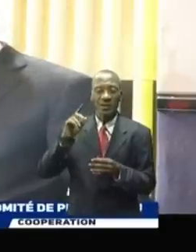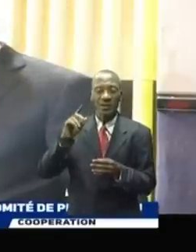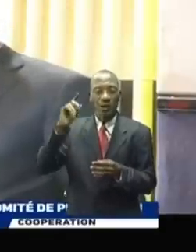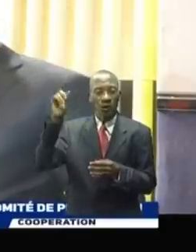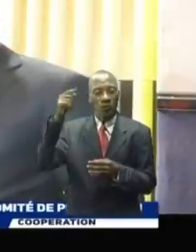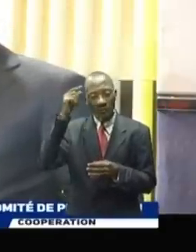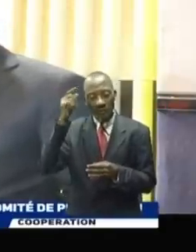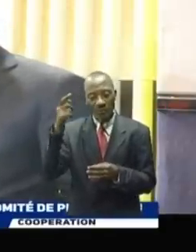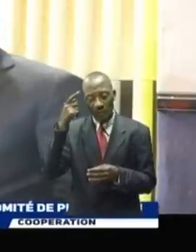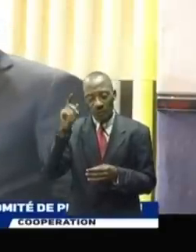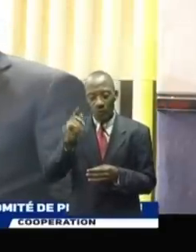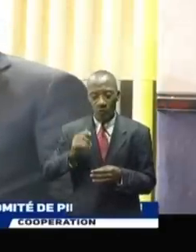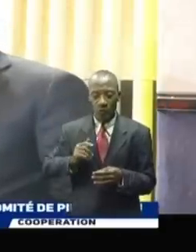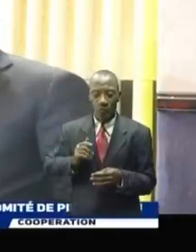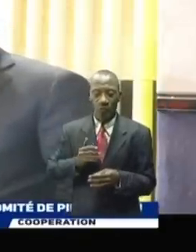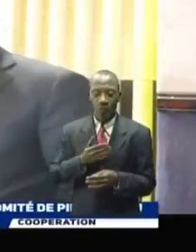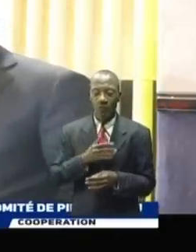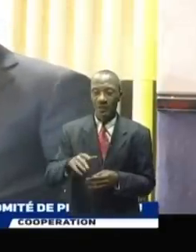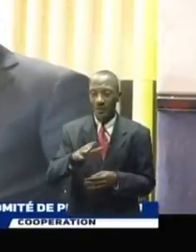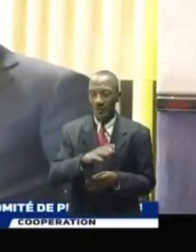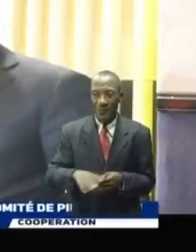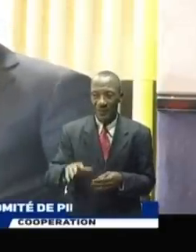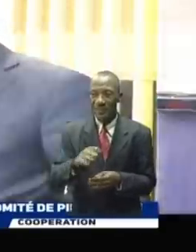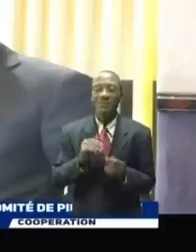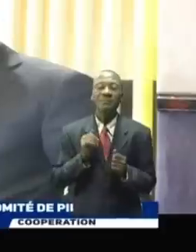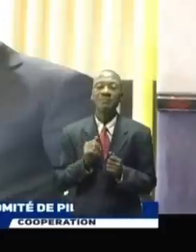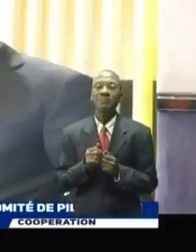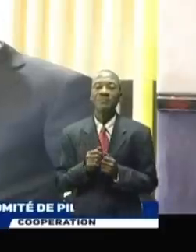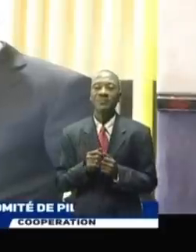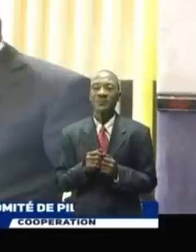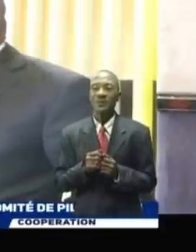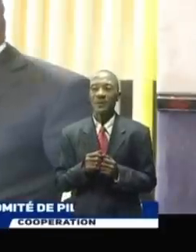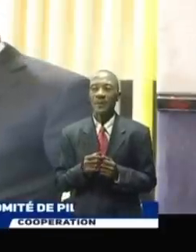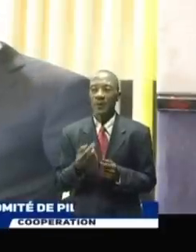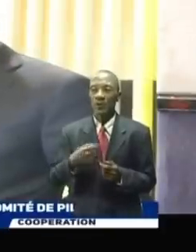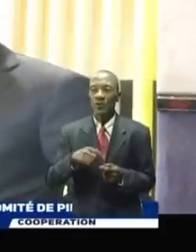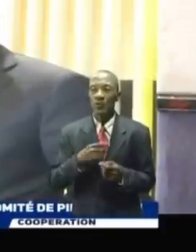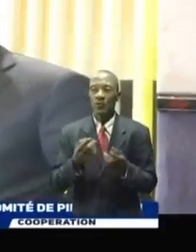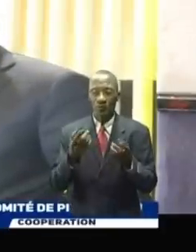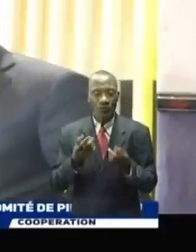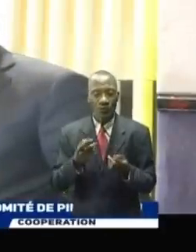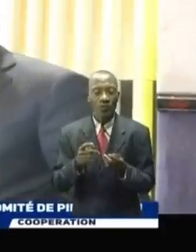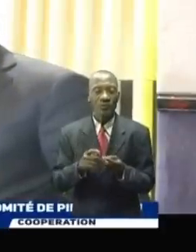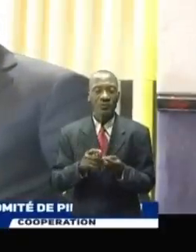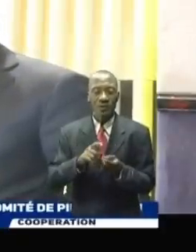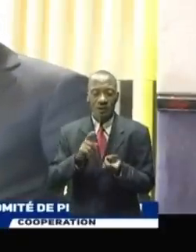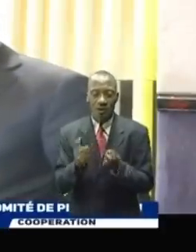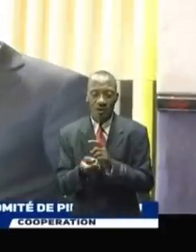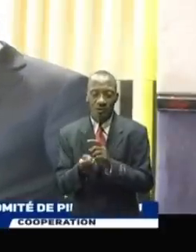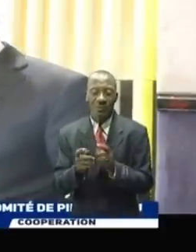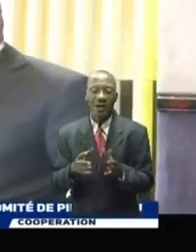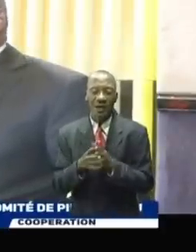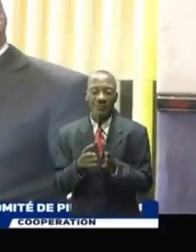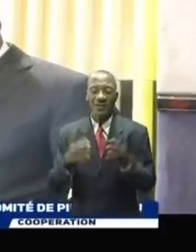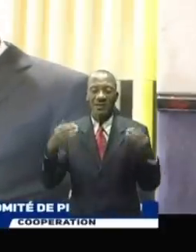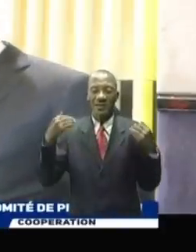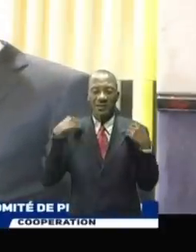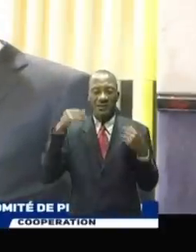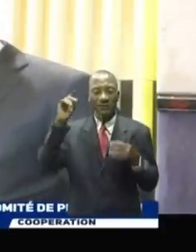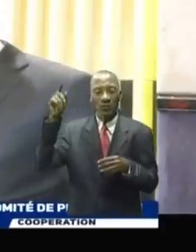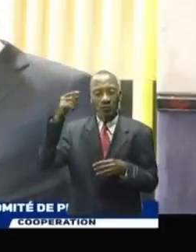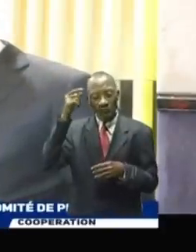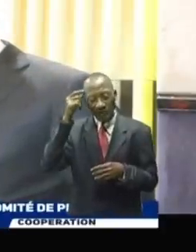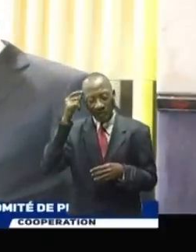Excellence Félix-Antoine Tshisekedi Tshilombo, ainsi que le Premier ministre, chef de gouvernement, son Excellence Monsieur